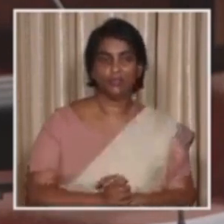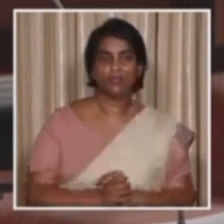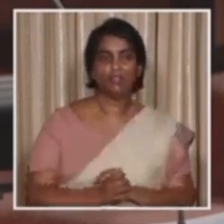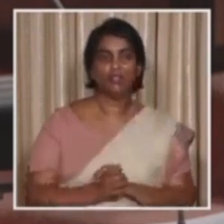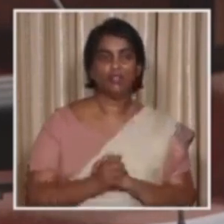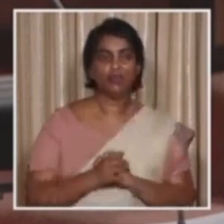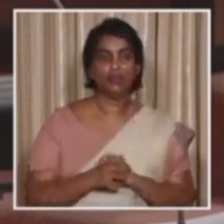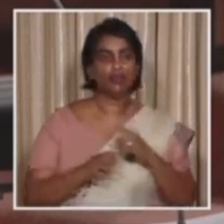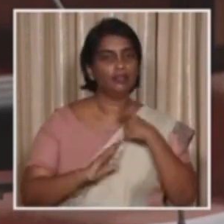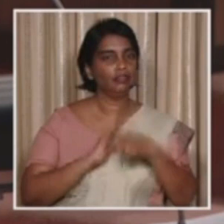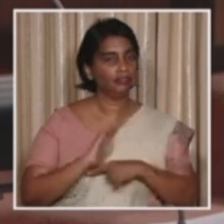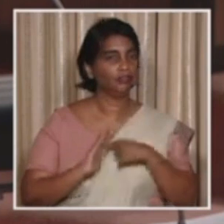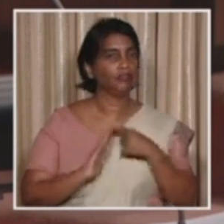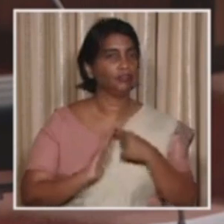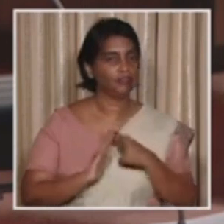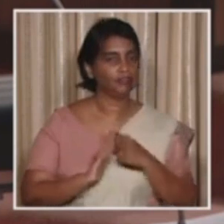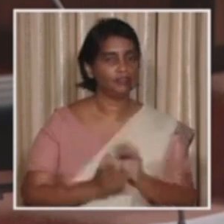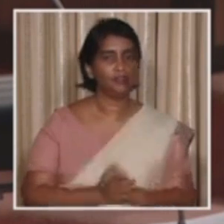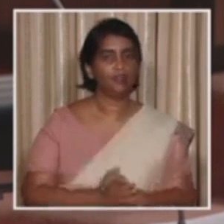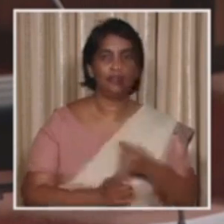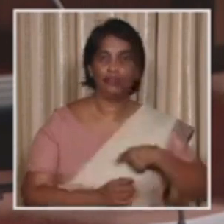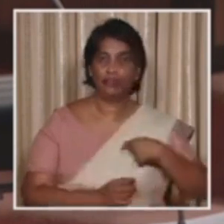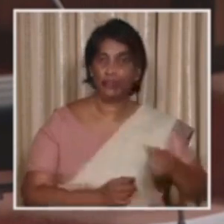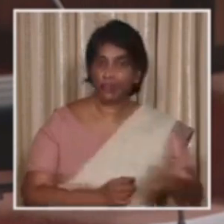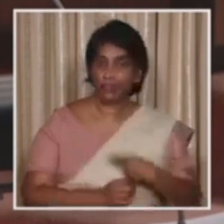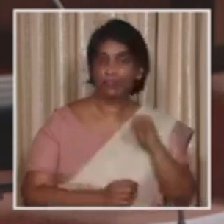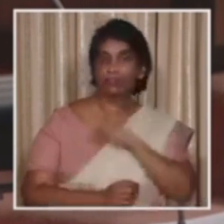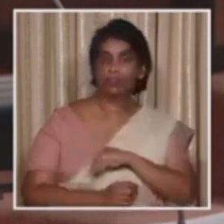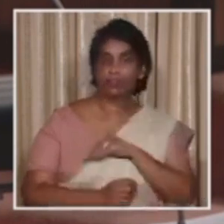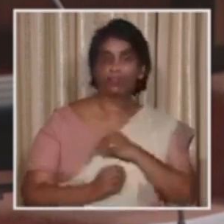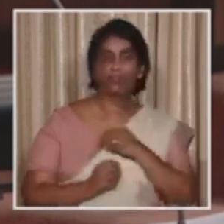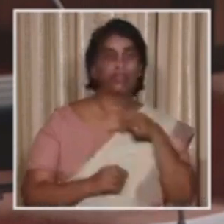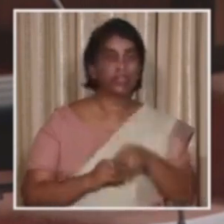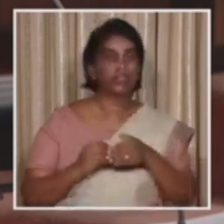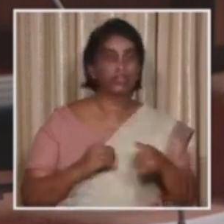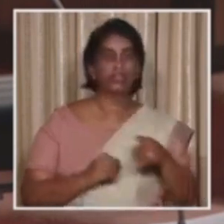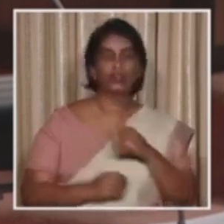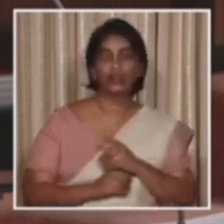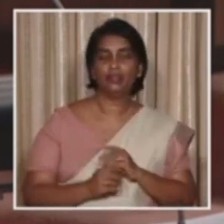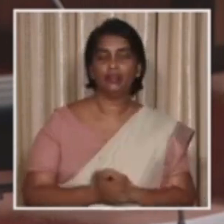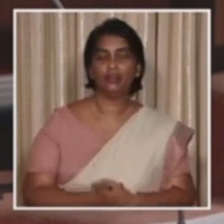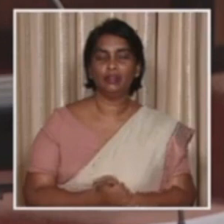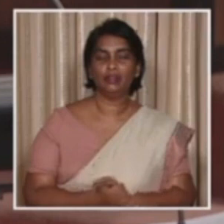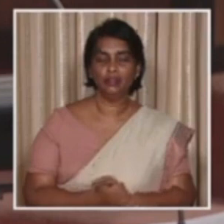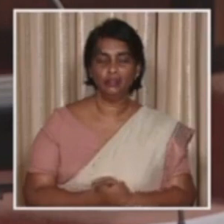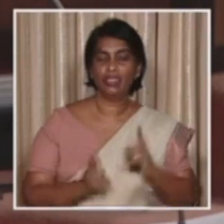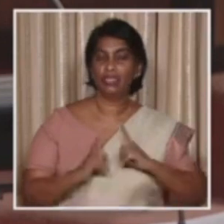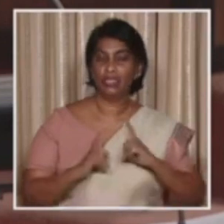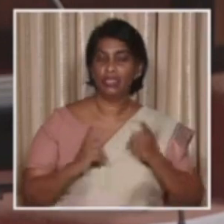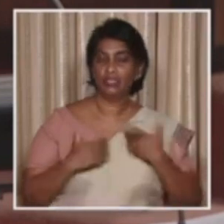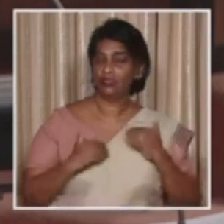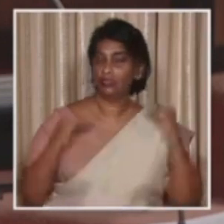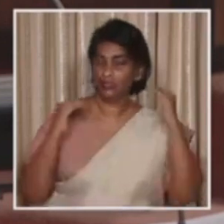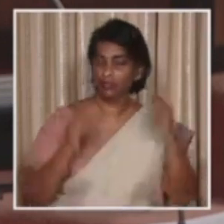அன்றாடம் கூலி வேலை செய்து உழைக்கின்ற மக்களுடைய நிலைமையை மாற்ற வேண்டும் என்று